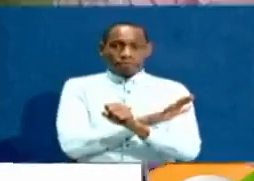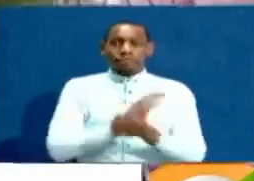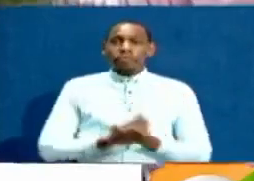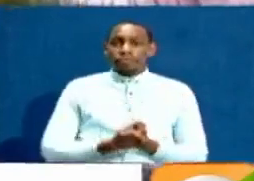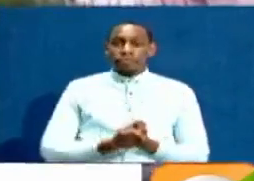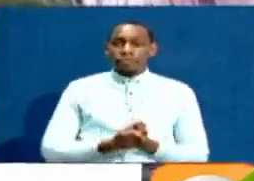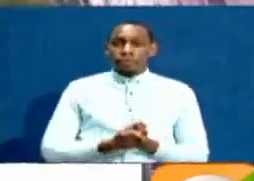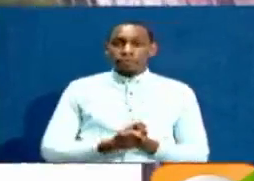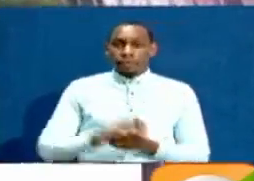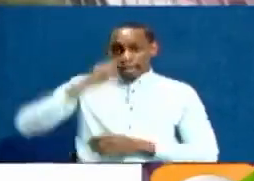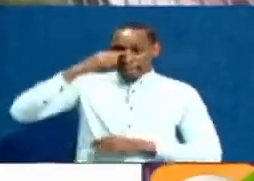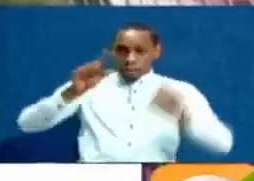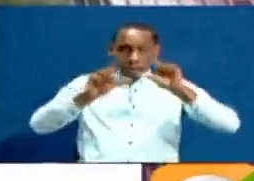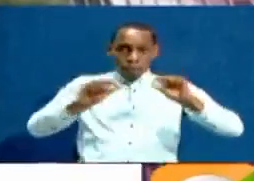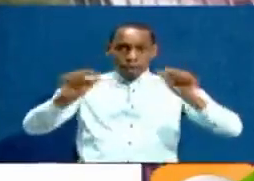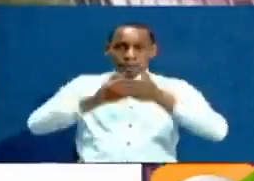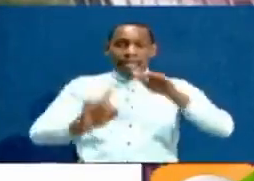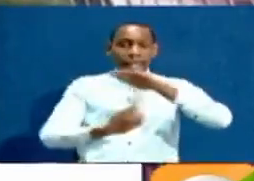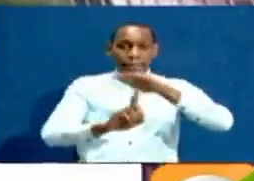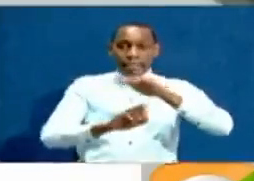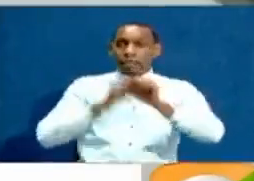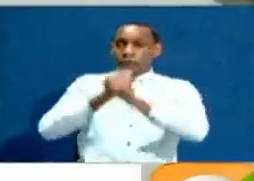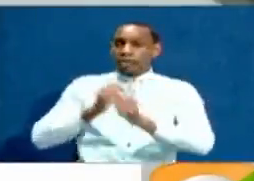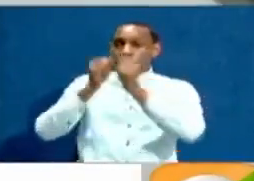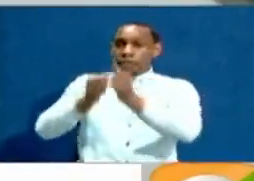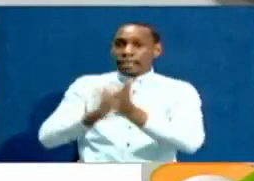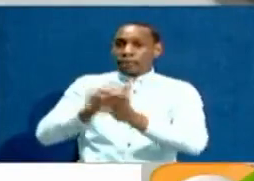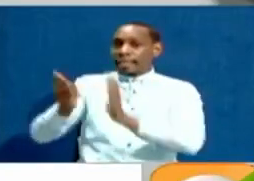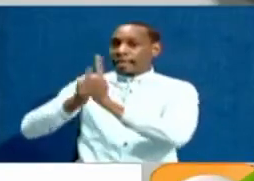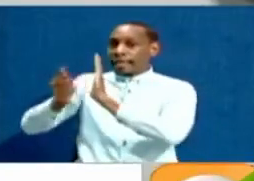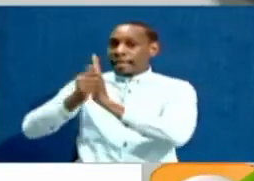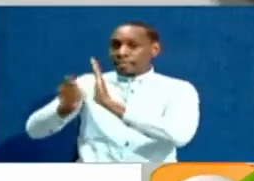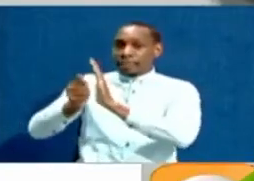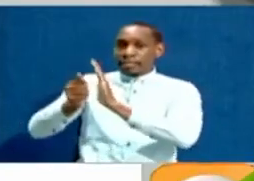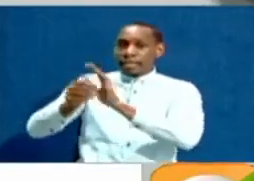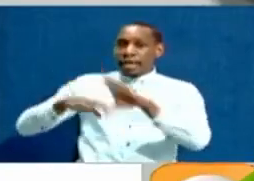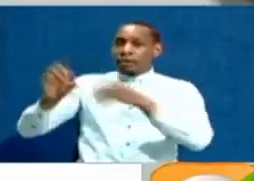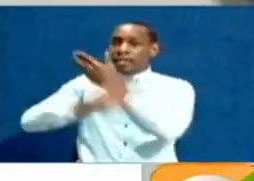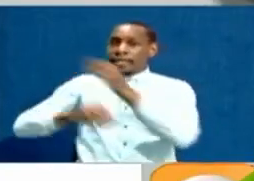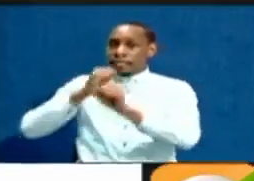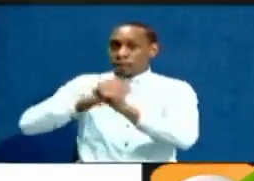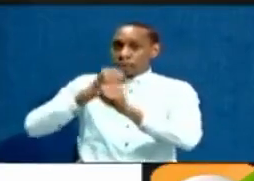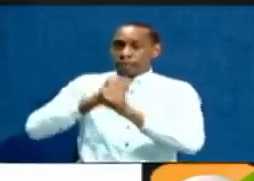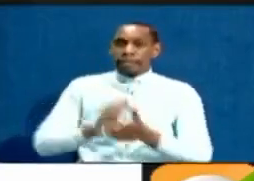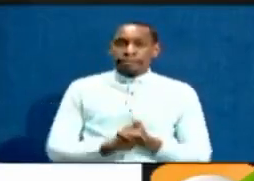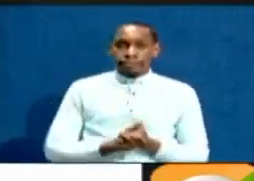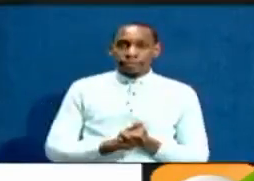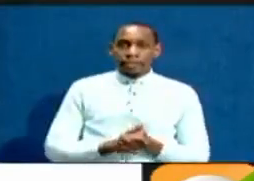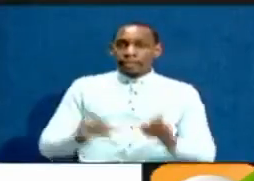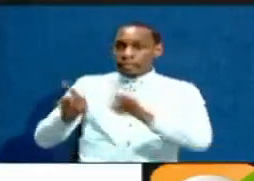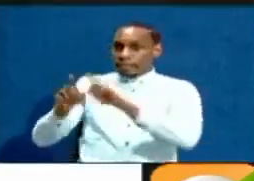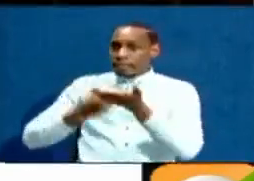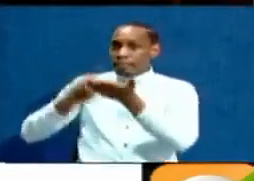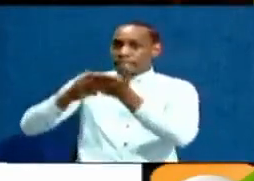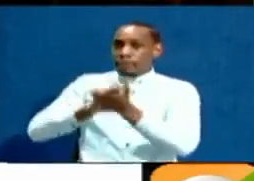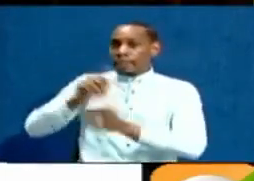crossed. Kagwe akisema kuwa wizara hiyo imekuwa ikishirikiana na baadhi ya wataalamu wa ugenini kufanikisha hili. We are also